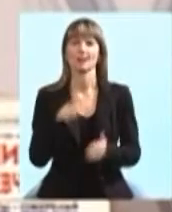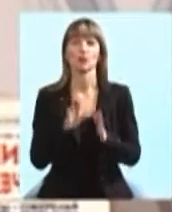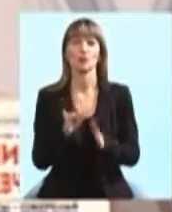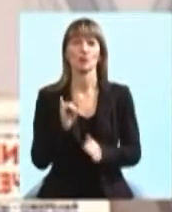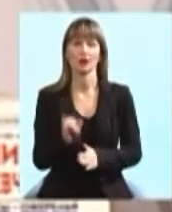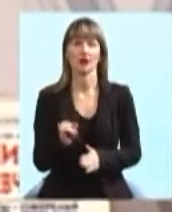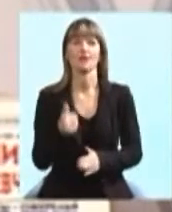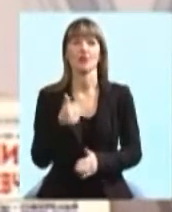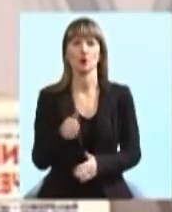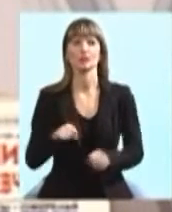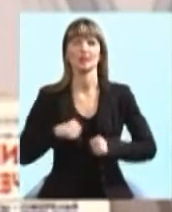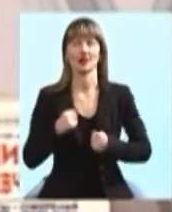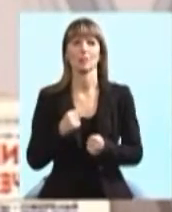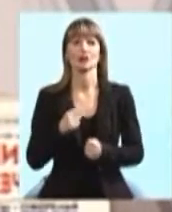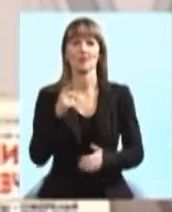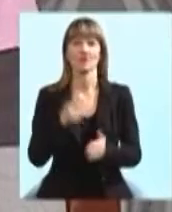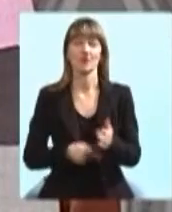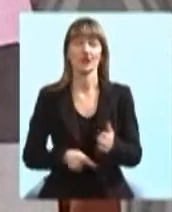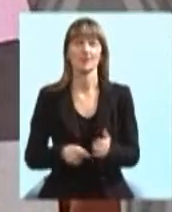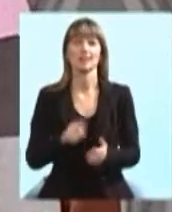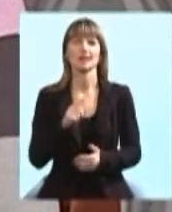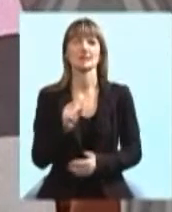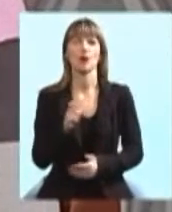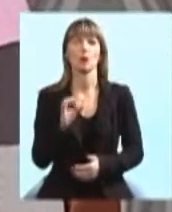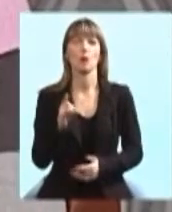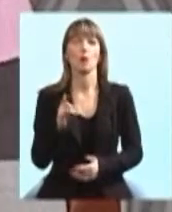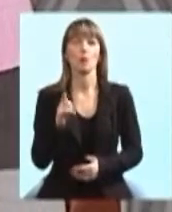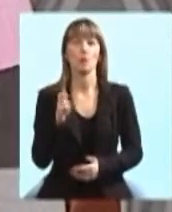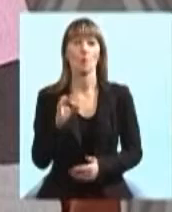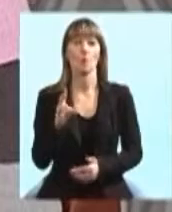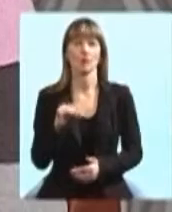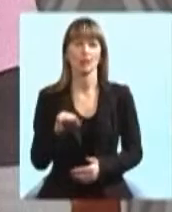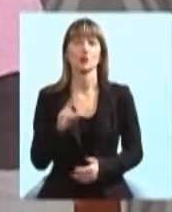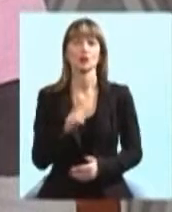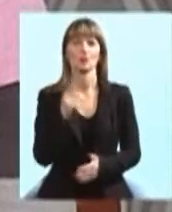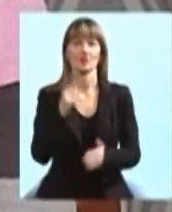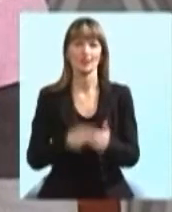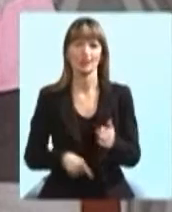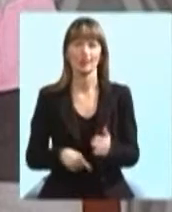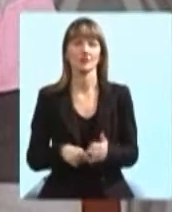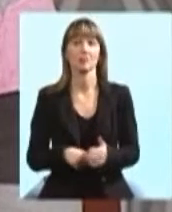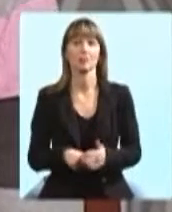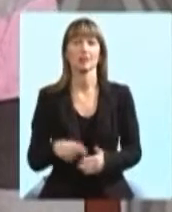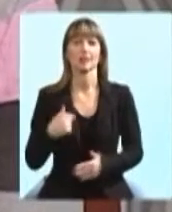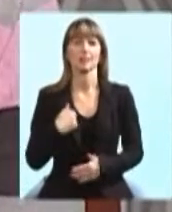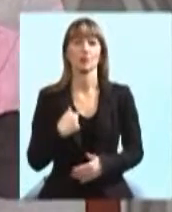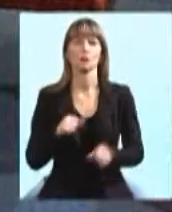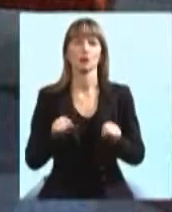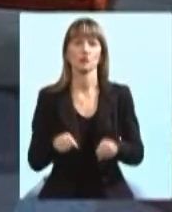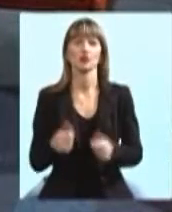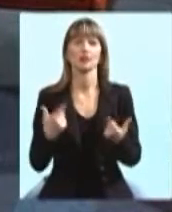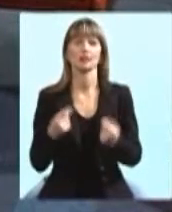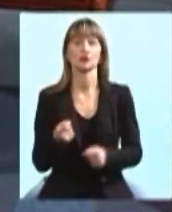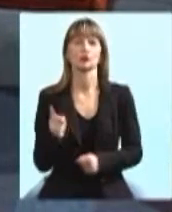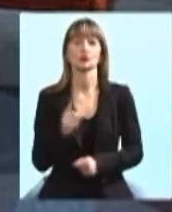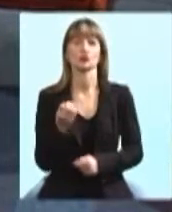хороші стараюсь вірити. От бачиш, все-таки, але в забобони ти або хтось із нас все-таки вірить. Ну, принаймні, ну, я, можливо, десь